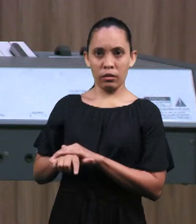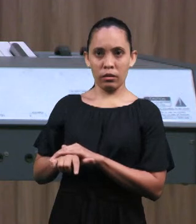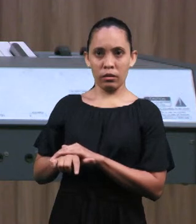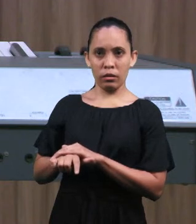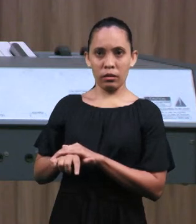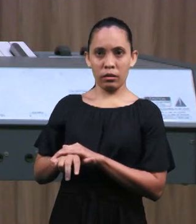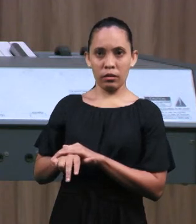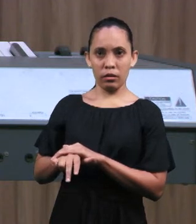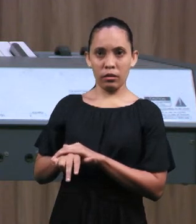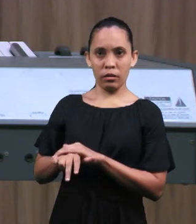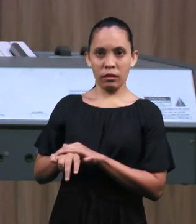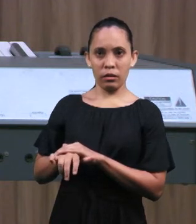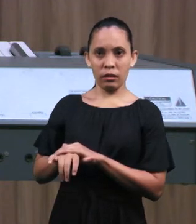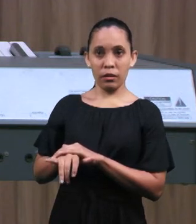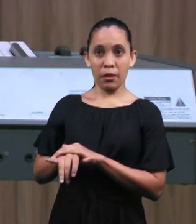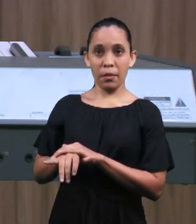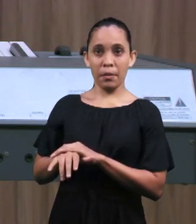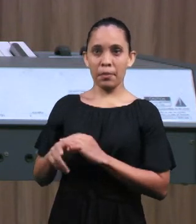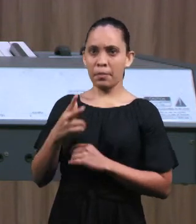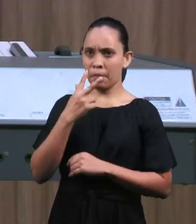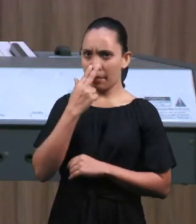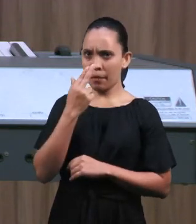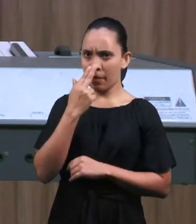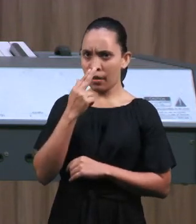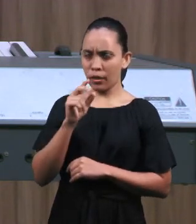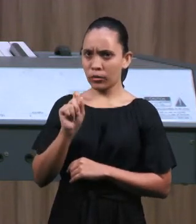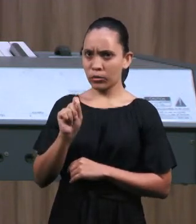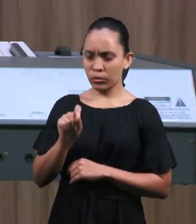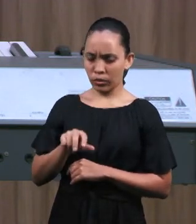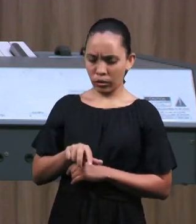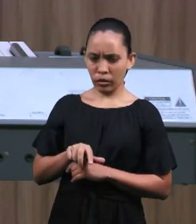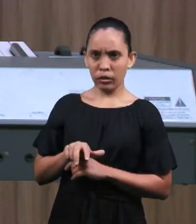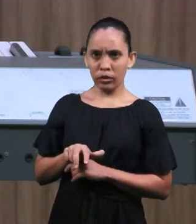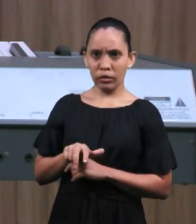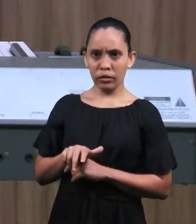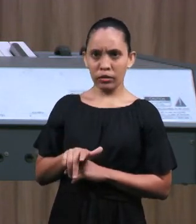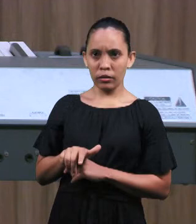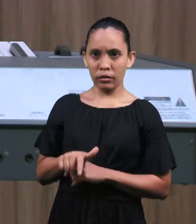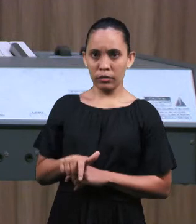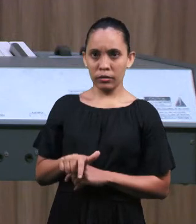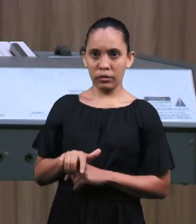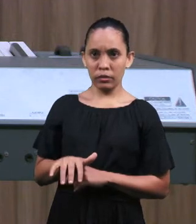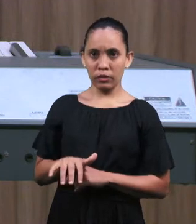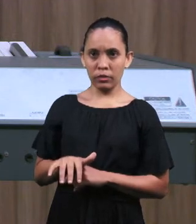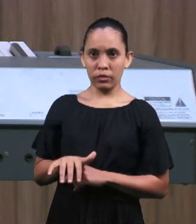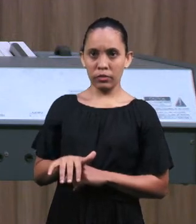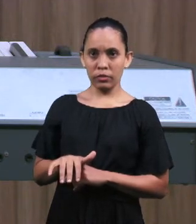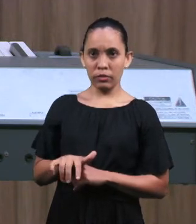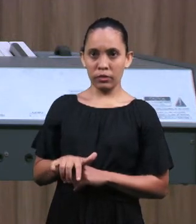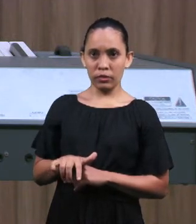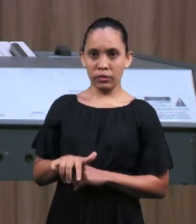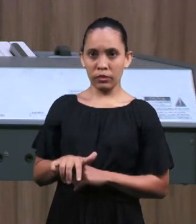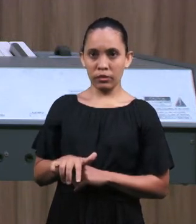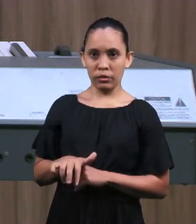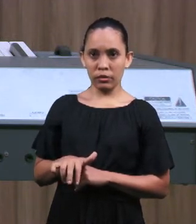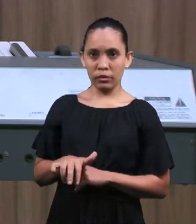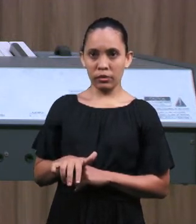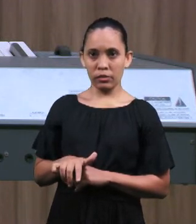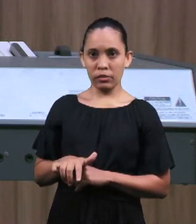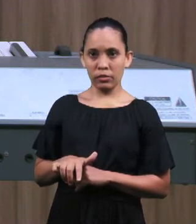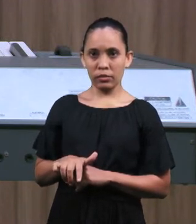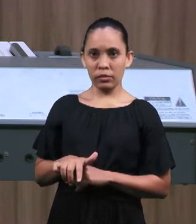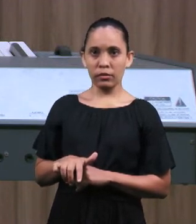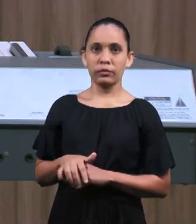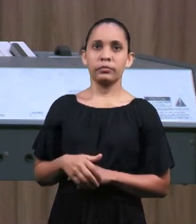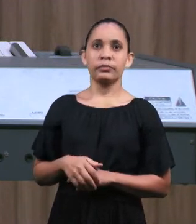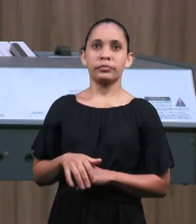Donc, c'est comme s'il y avait un aimant dans la pointe des doigts qui reste collé au clavier. On va d'un côté de l'autre